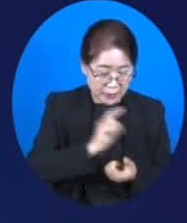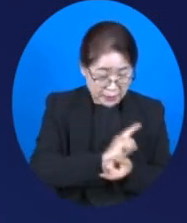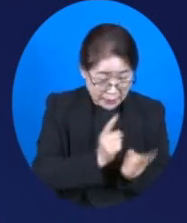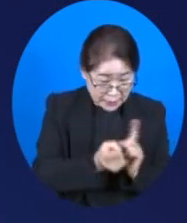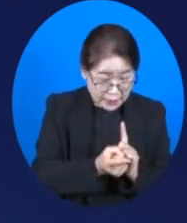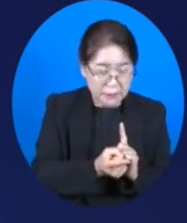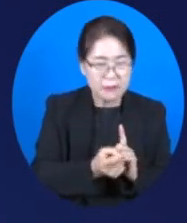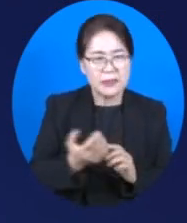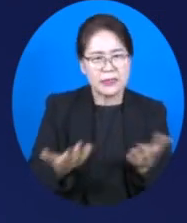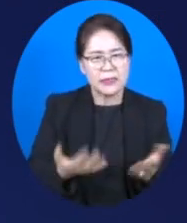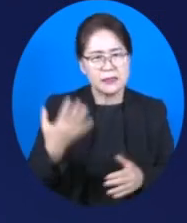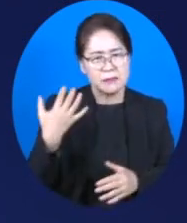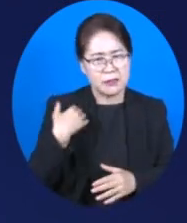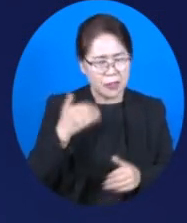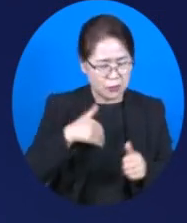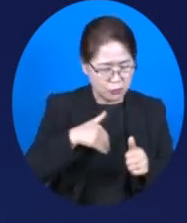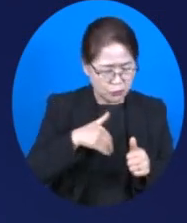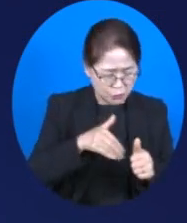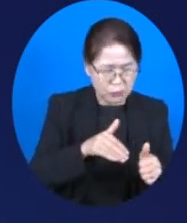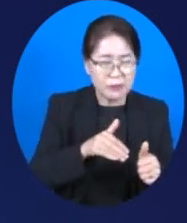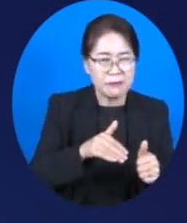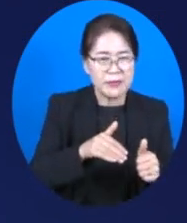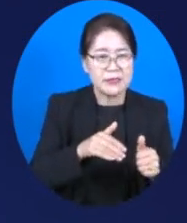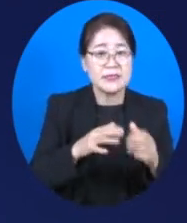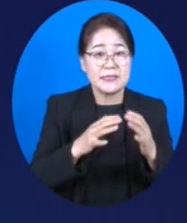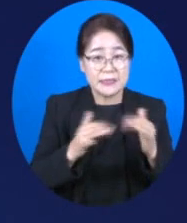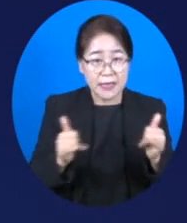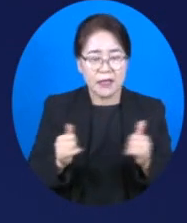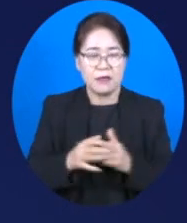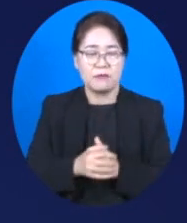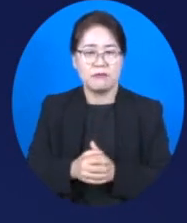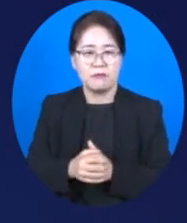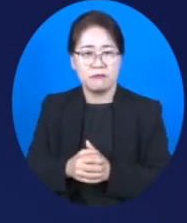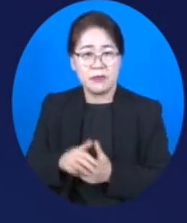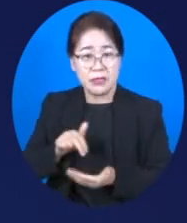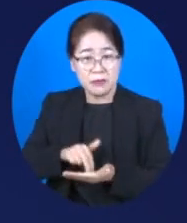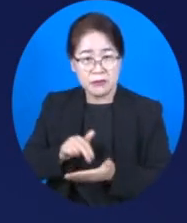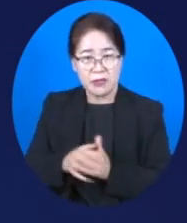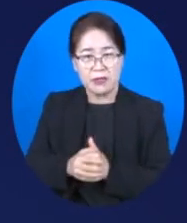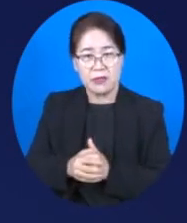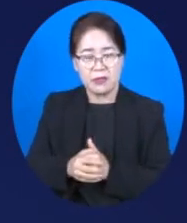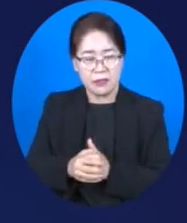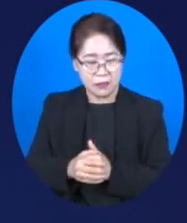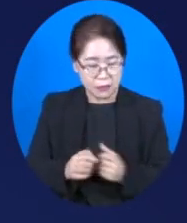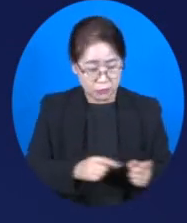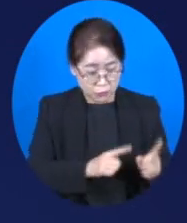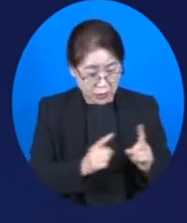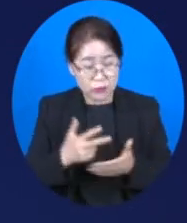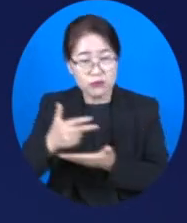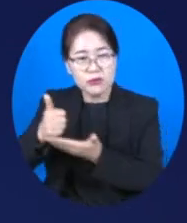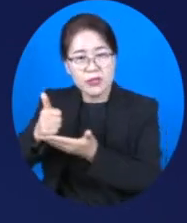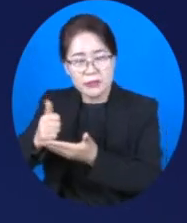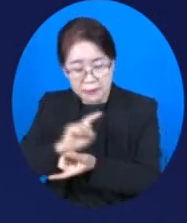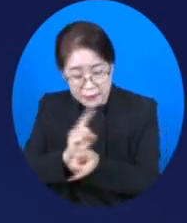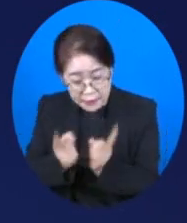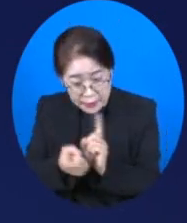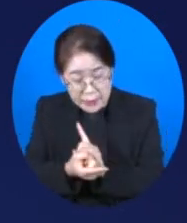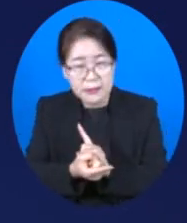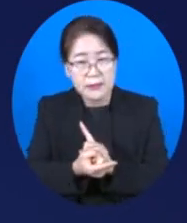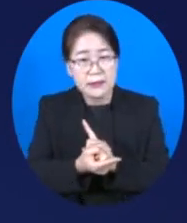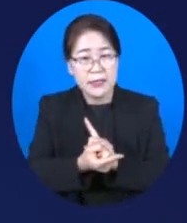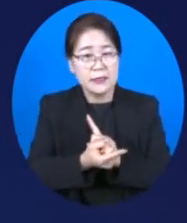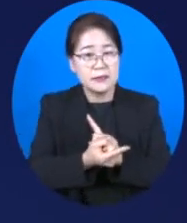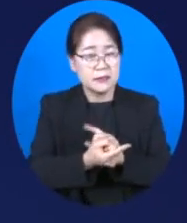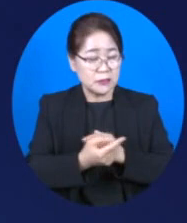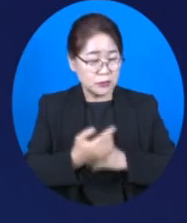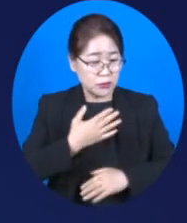자로서 보냄을 받은 자라는 것입니다. 그런데 부활하신 주님께서 당신을 대신하는 그 대사로